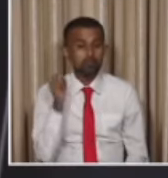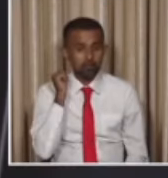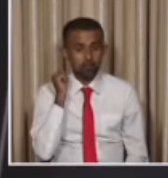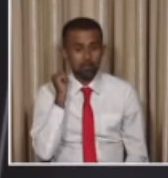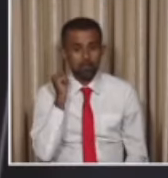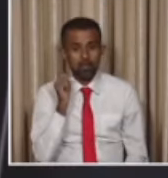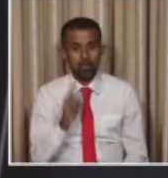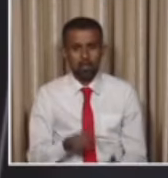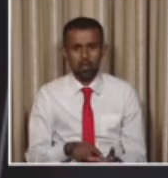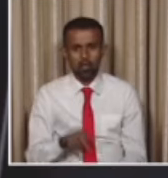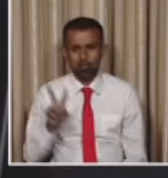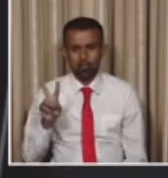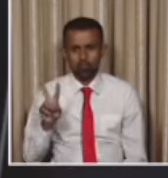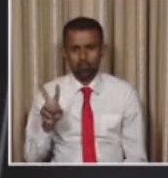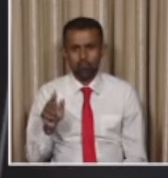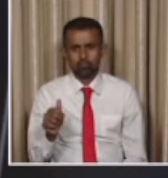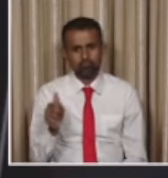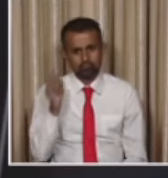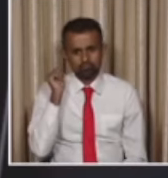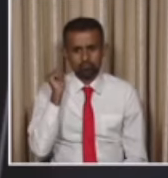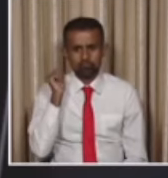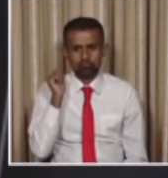මීට අවුරුදු දෙකකට ඉස්සෙල්ලා